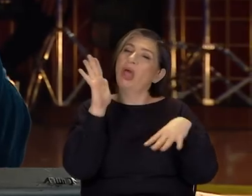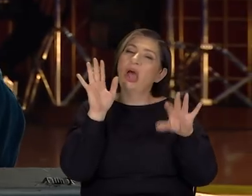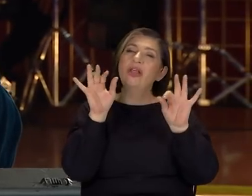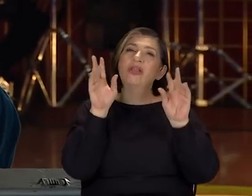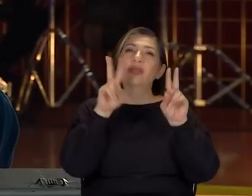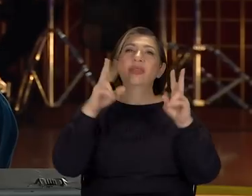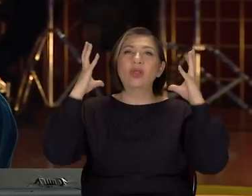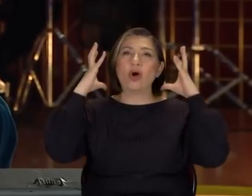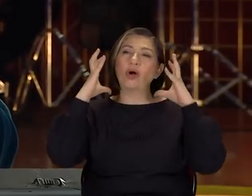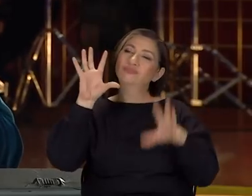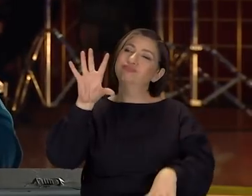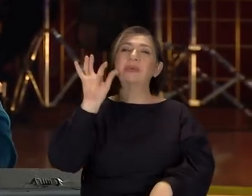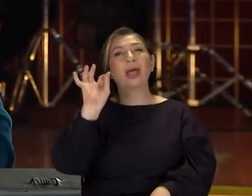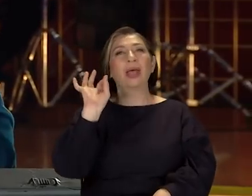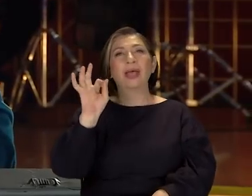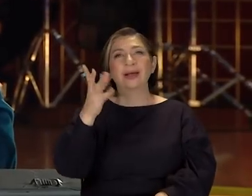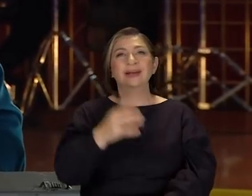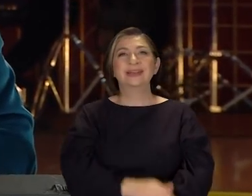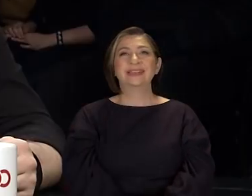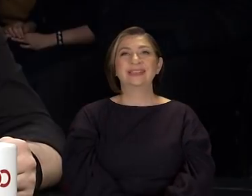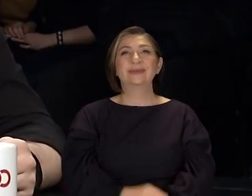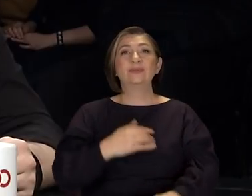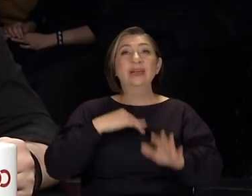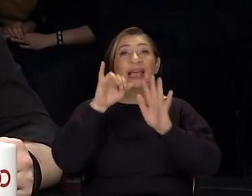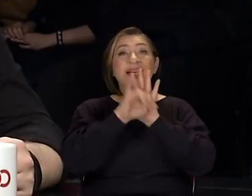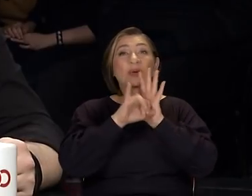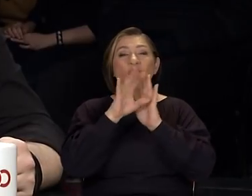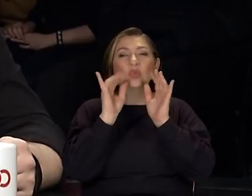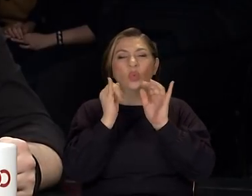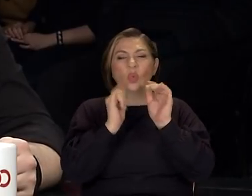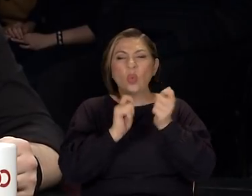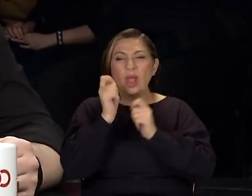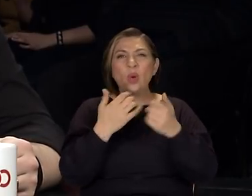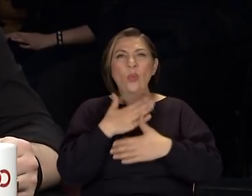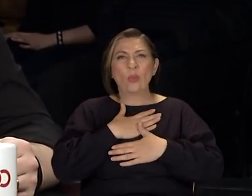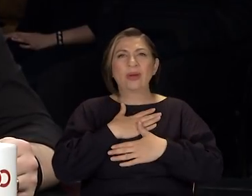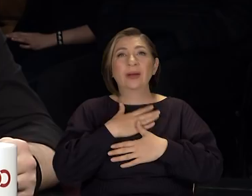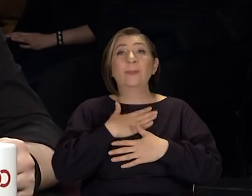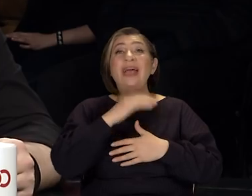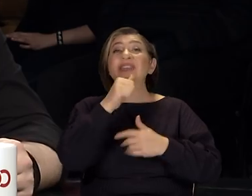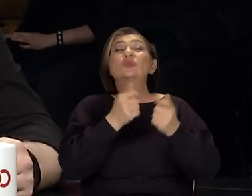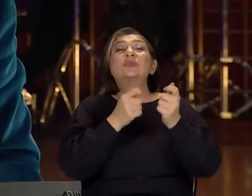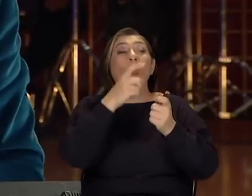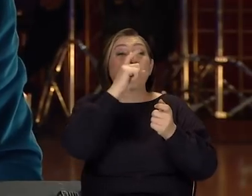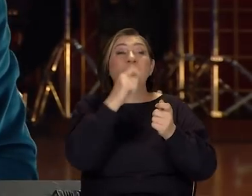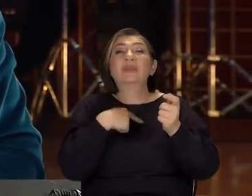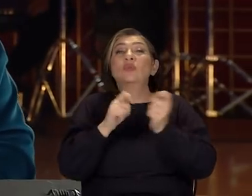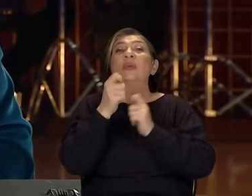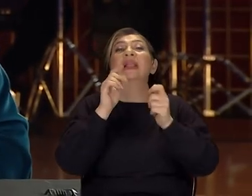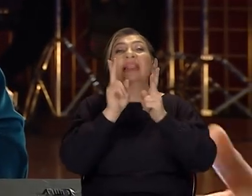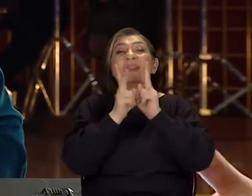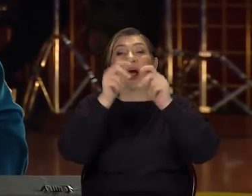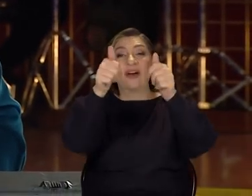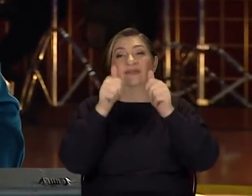Şey, aynı logo duruyor. Ben Instagram'ı o kadar kötü kullananlardanım ki. Ben hiç kullanmıyorum. Aynen. Biz de tiyatro afişi